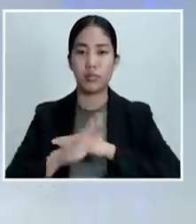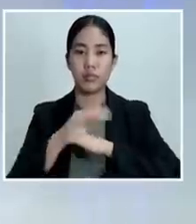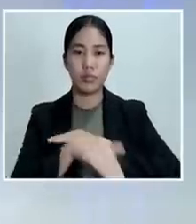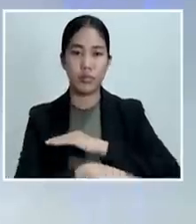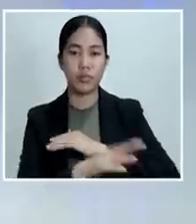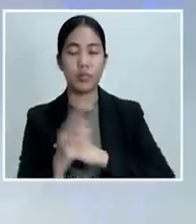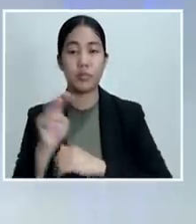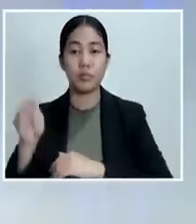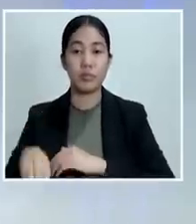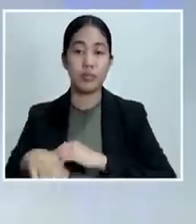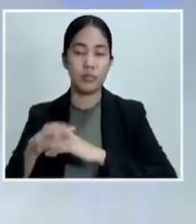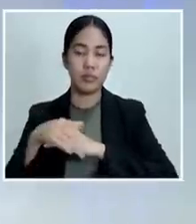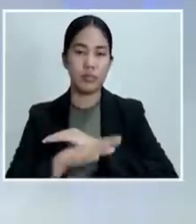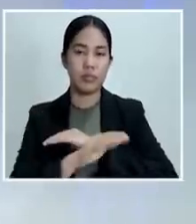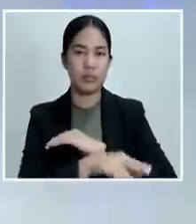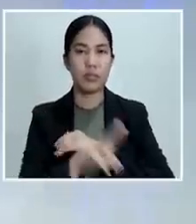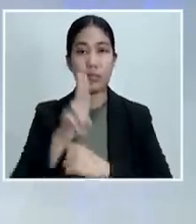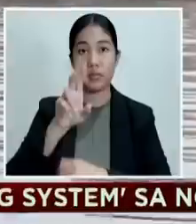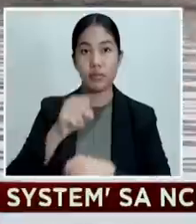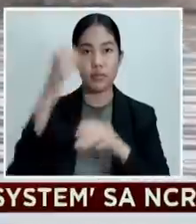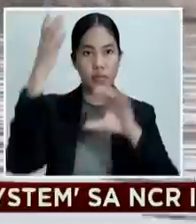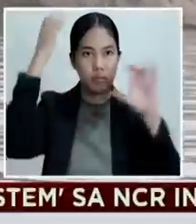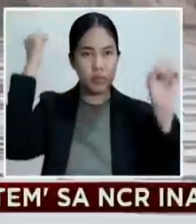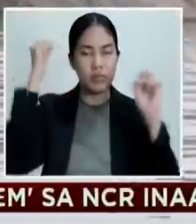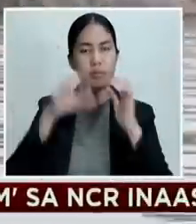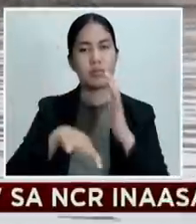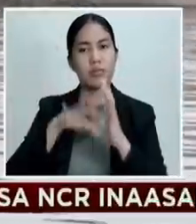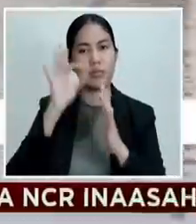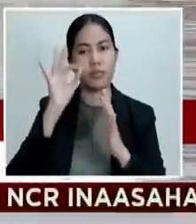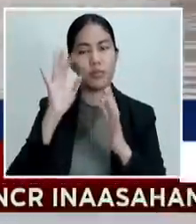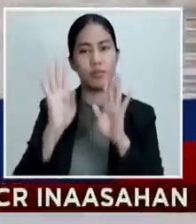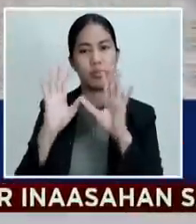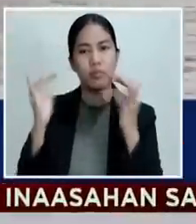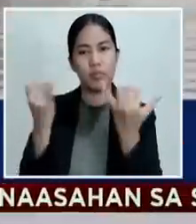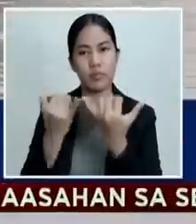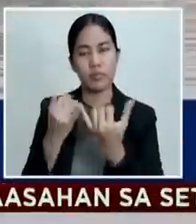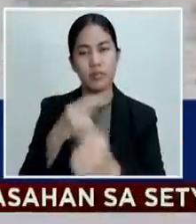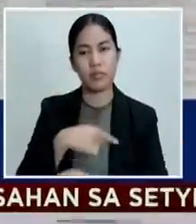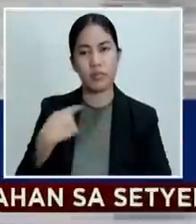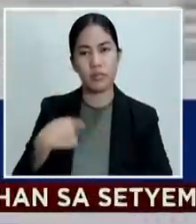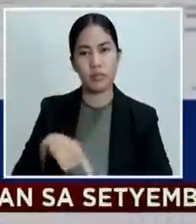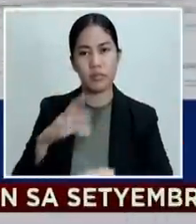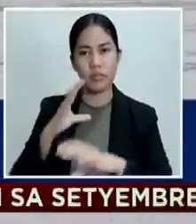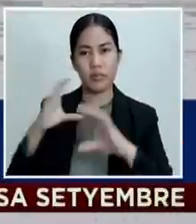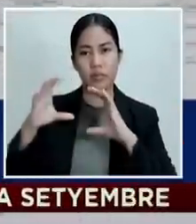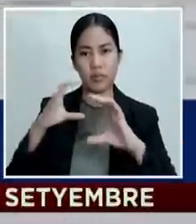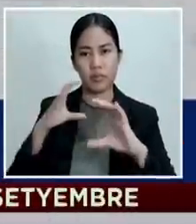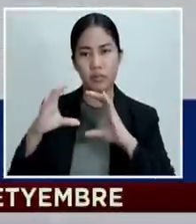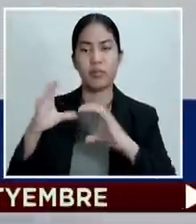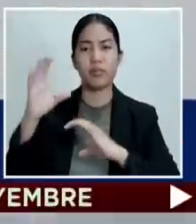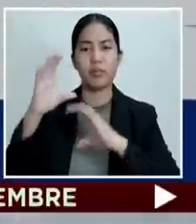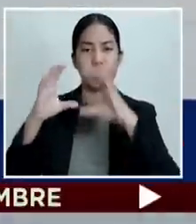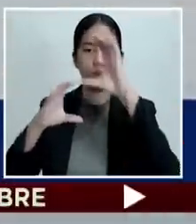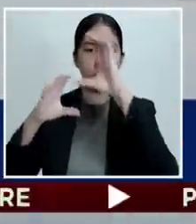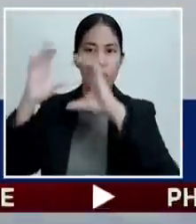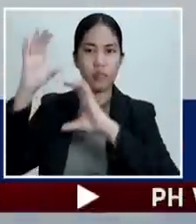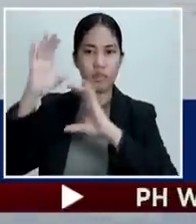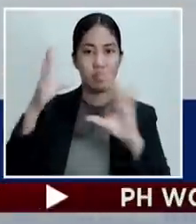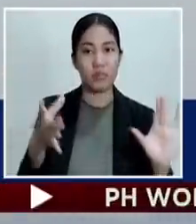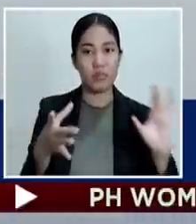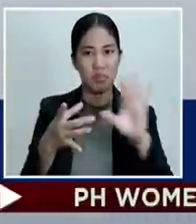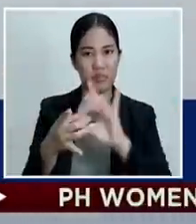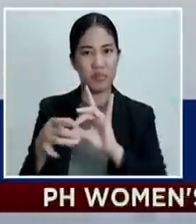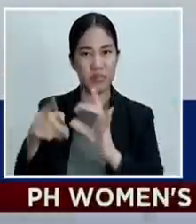US Embassy na may kinalaman ang kumpanyang China Communications Construction sa proyekto.